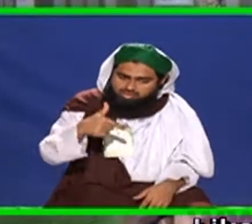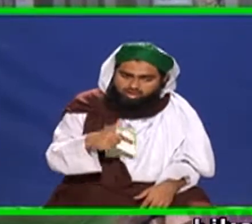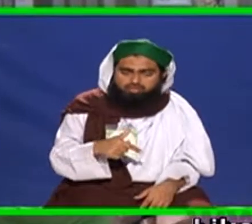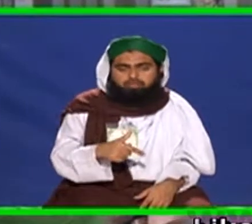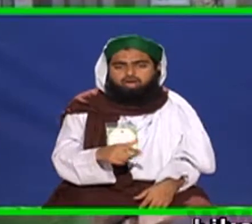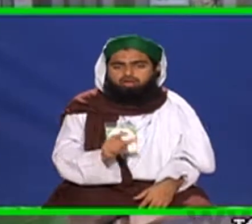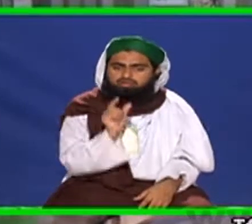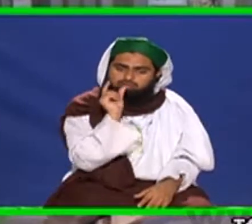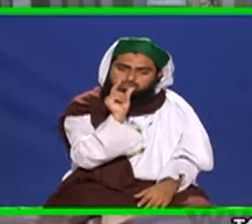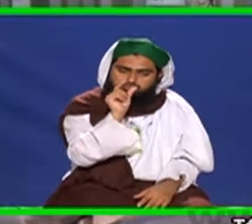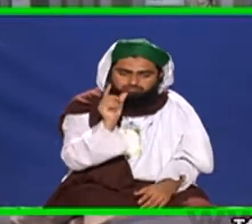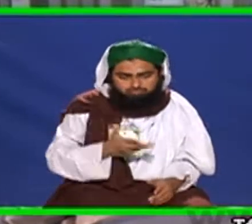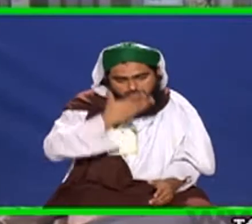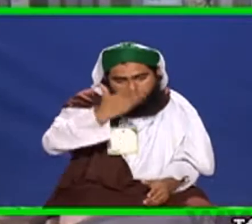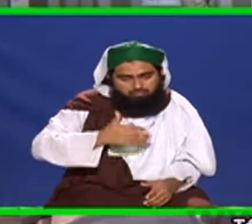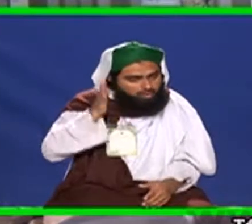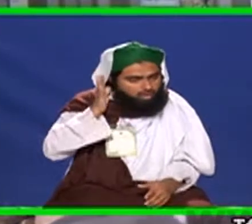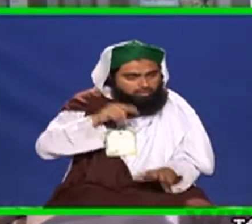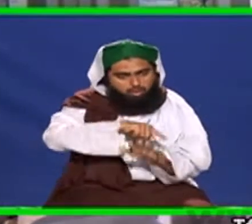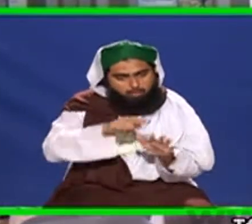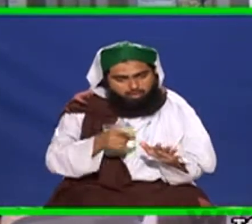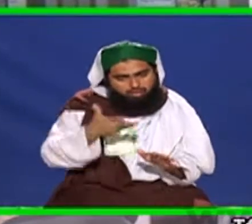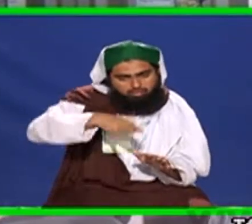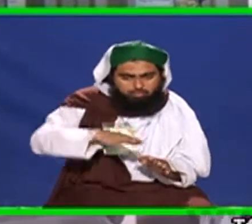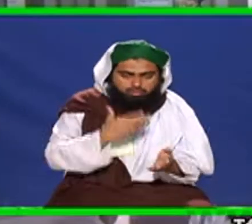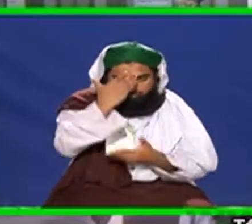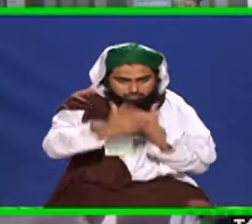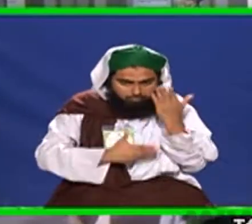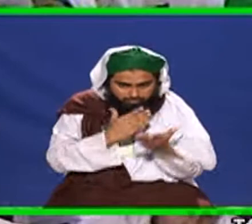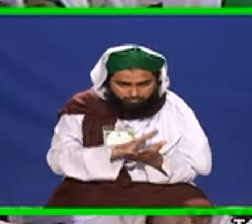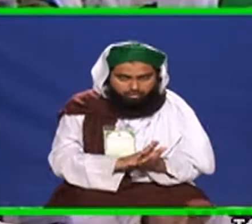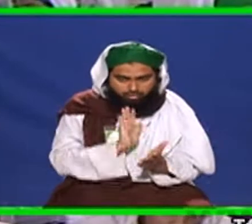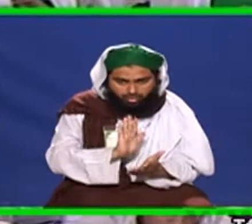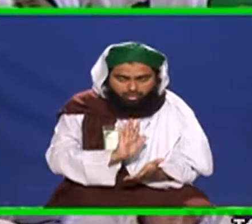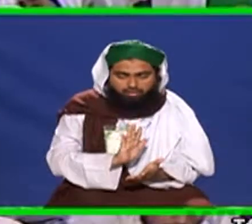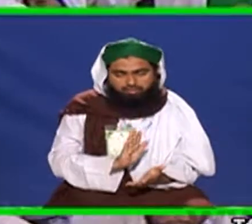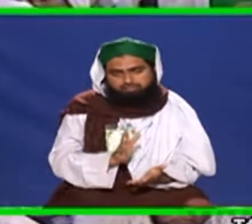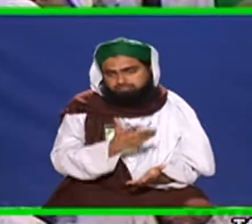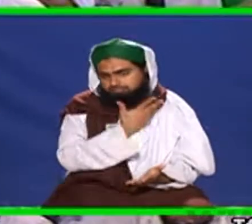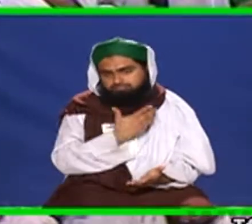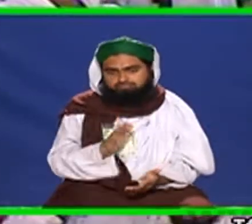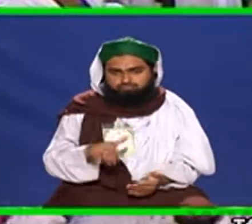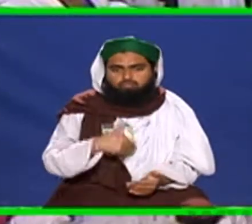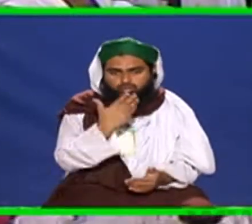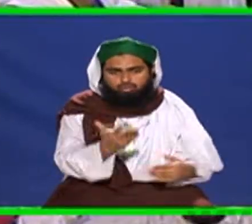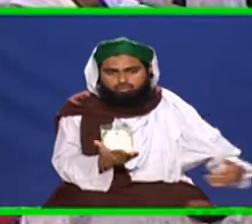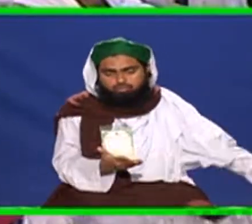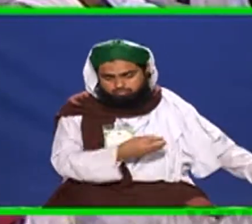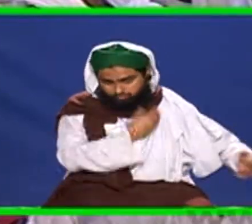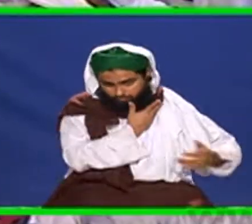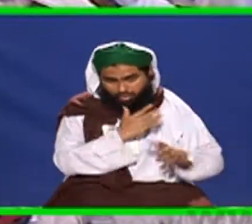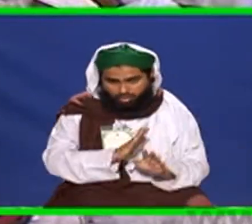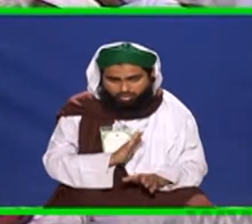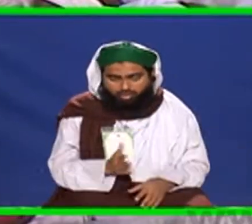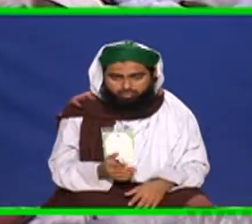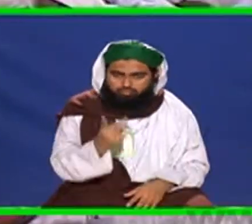بعد پڑھا کریں. زیادہ اگر پڑھنے کی خواہش ہے آپ کی یا باری ہو تو پھر 200-400 بار بعد میں پڑھ لیا کریں، لیکن پہلے نماز